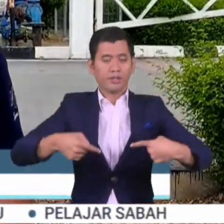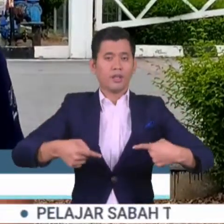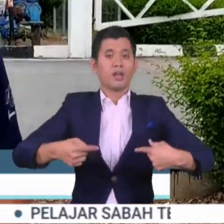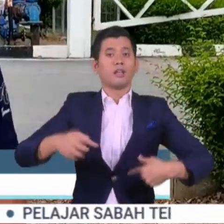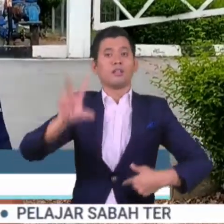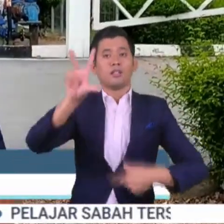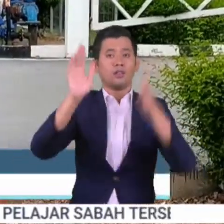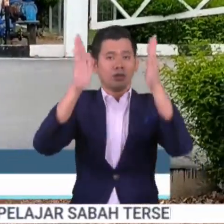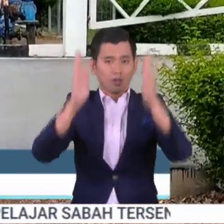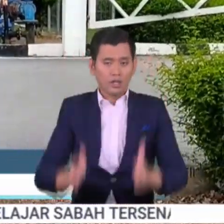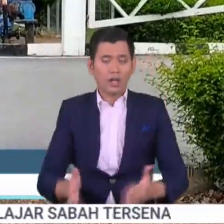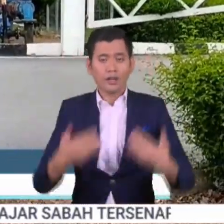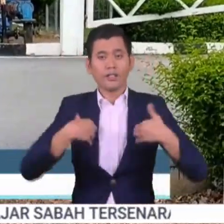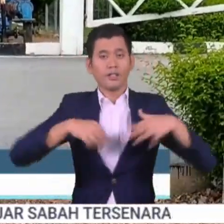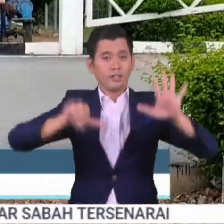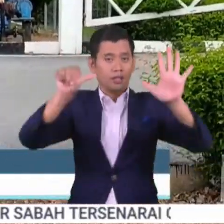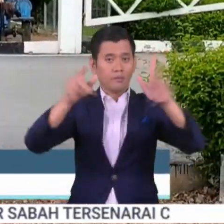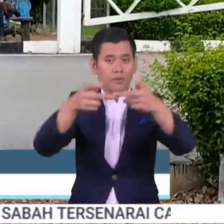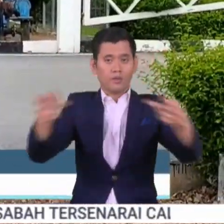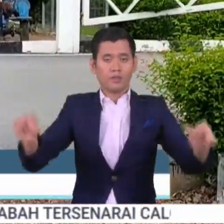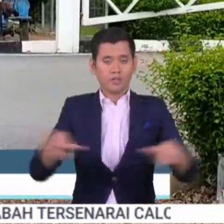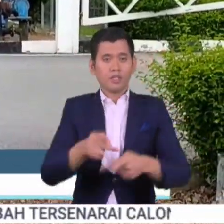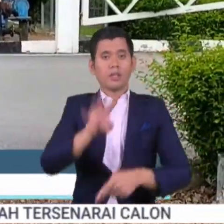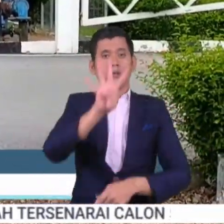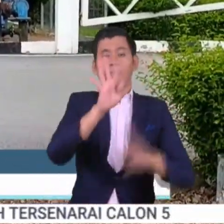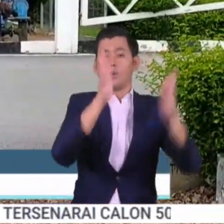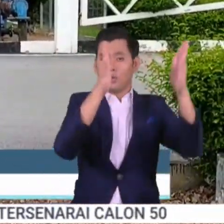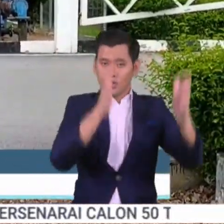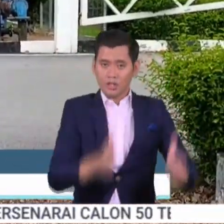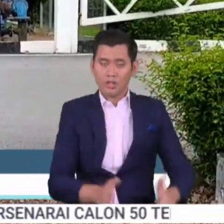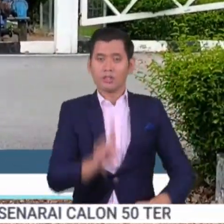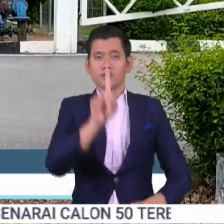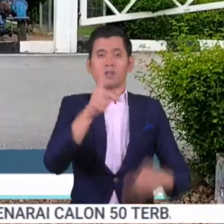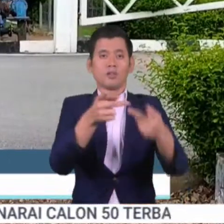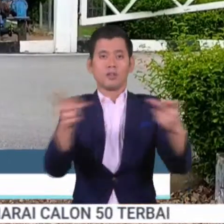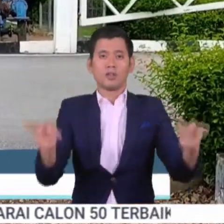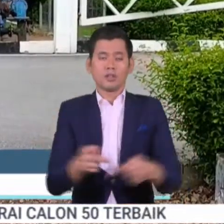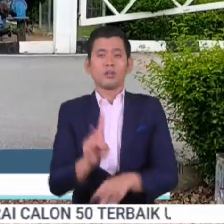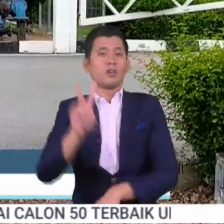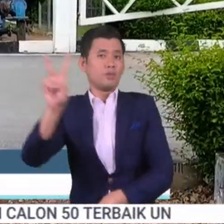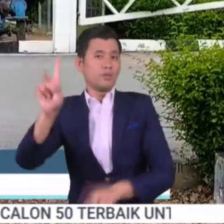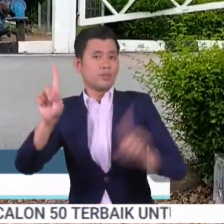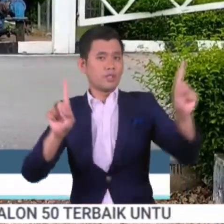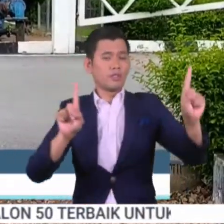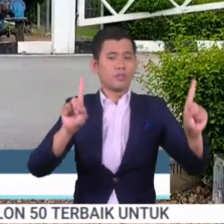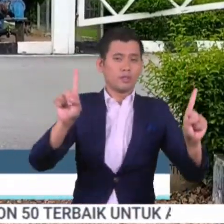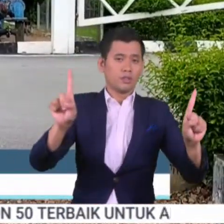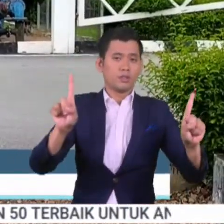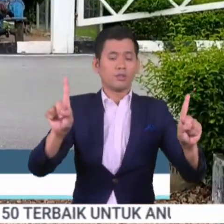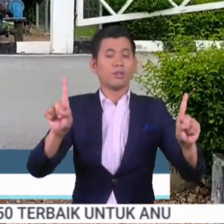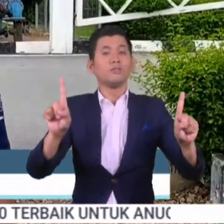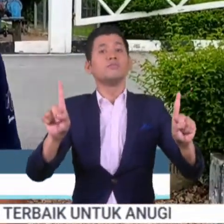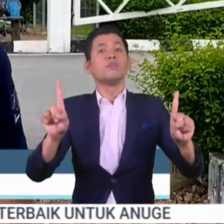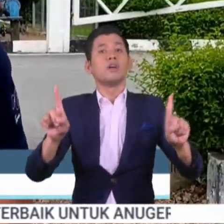penjuru melibatkan enam kawasan, empat penjuru, satu kawasan dan pertemuan dua penjuru di 28 kawasan